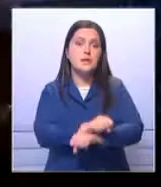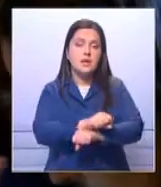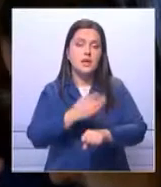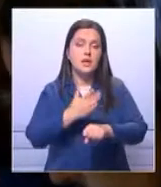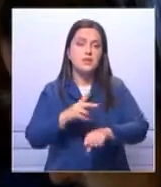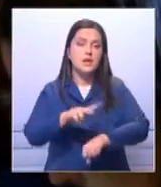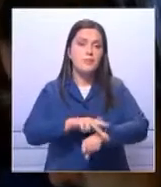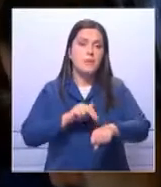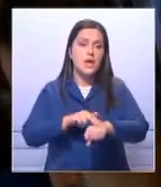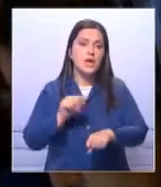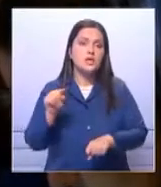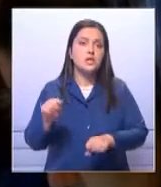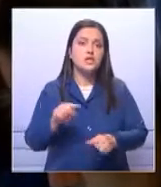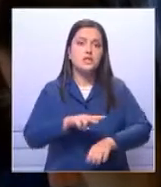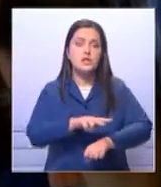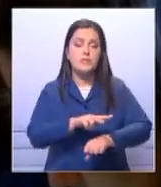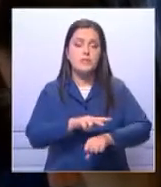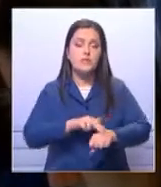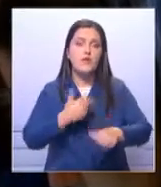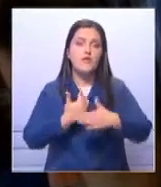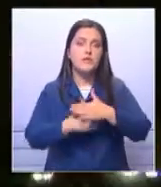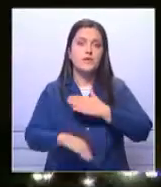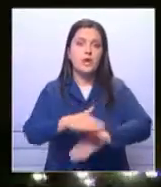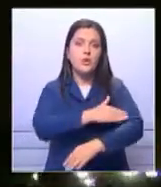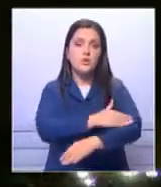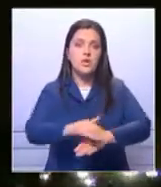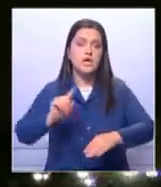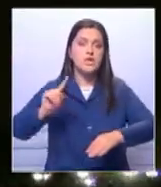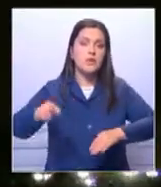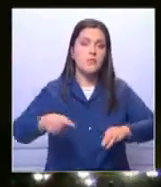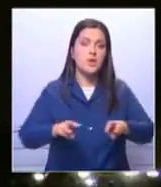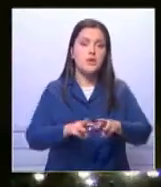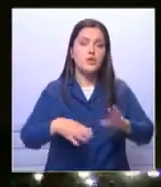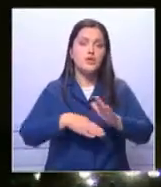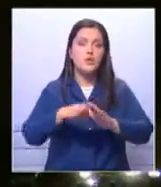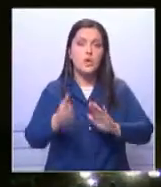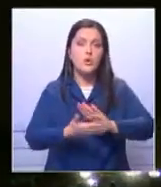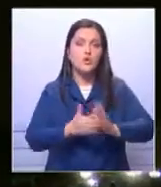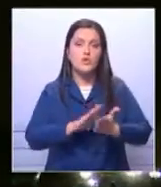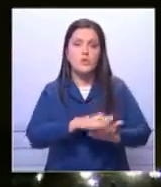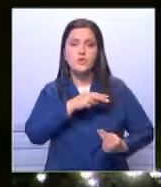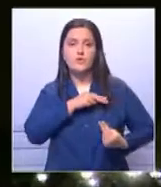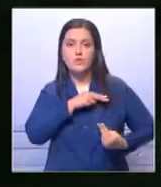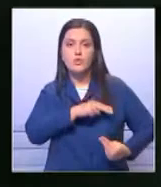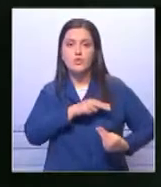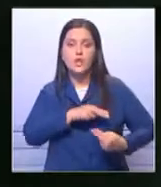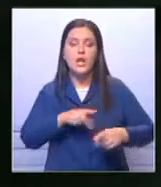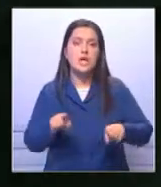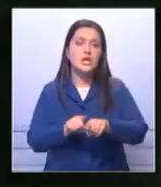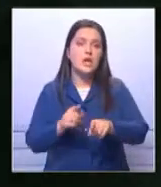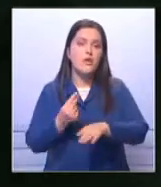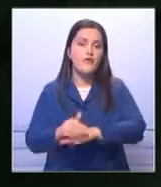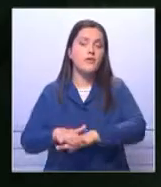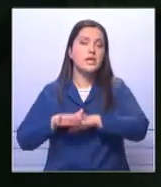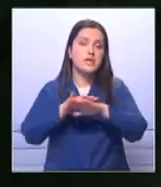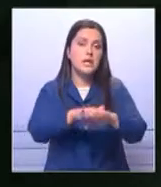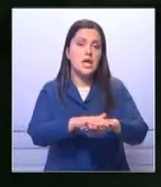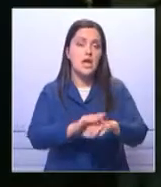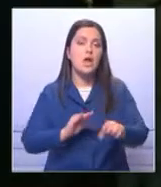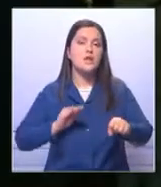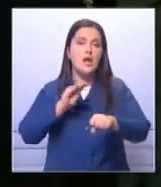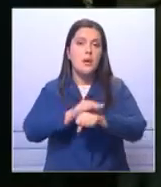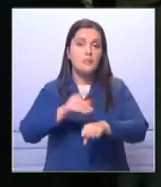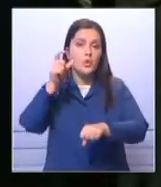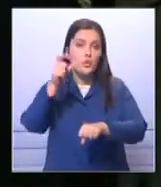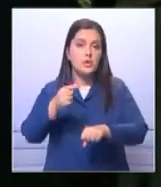протестов сотрудников правопорядка. 1000 полицейских вышли на улицы, требуя от властей улучшения условий труда, а также выделения дополнительных